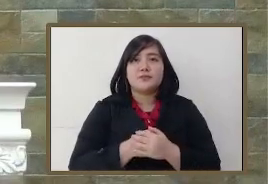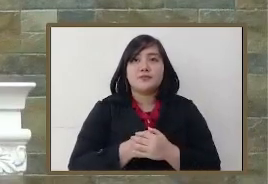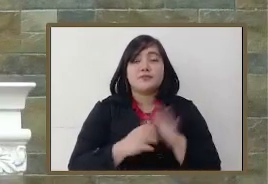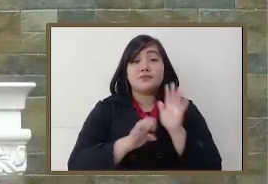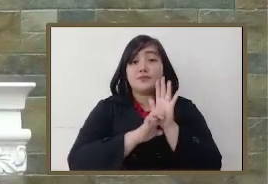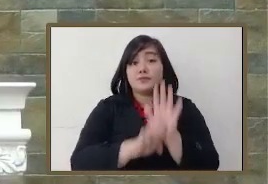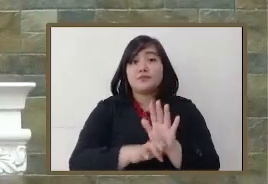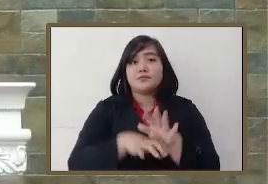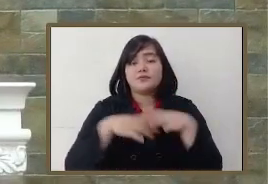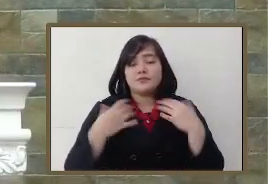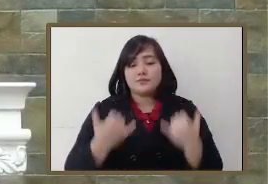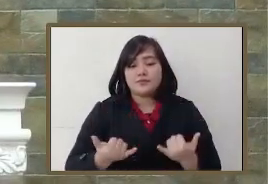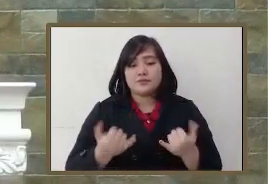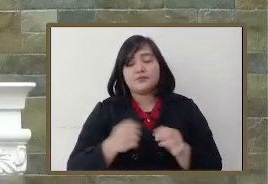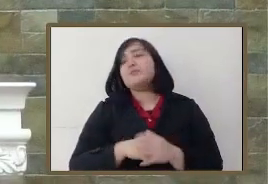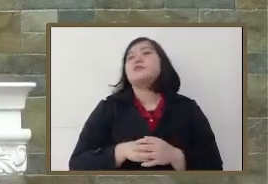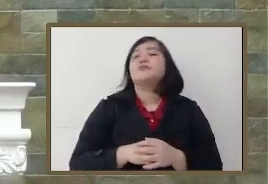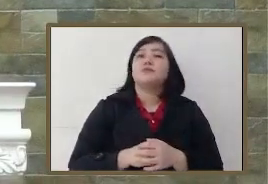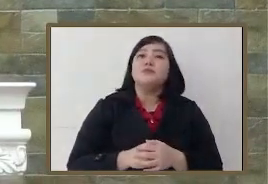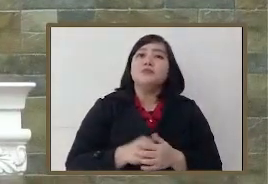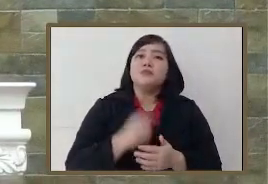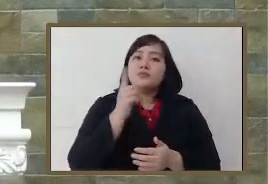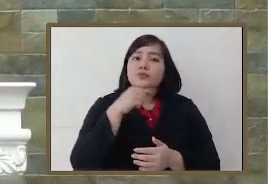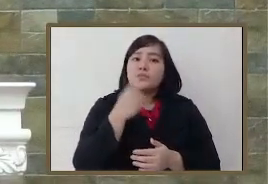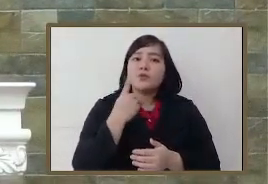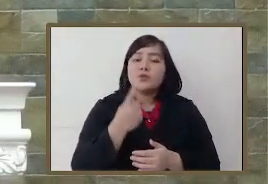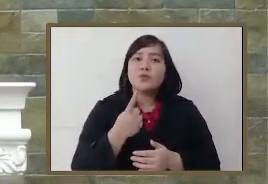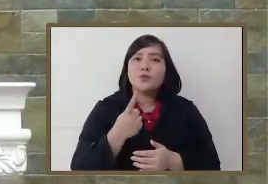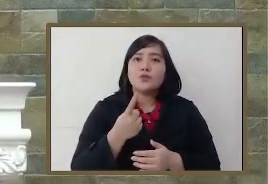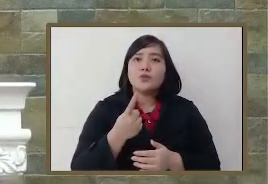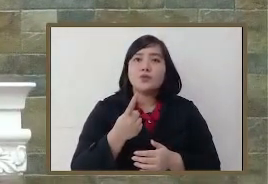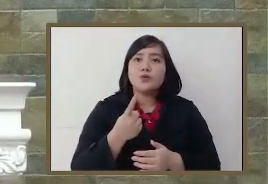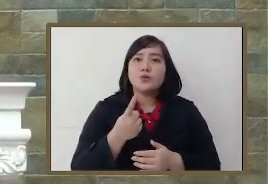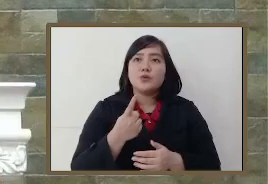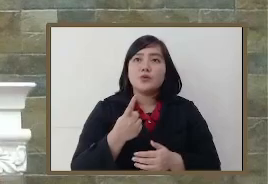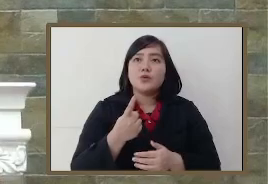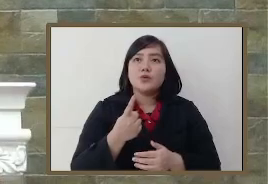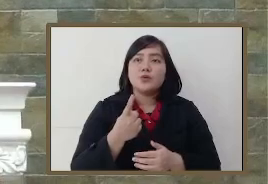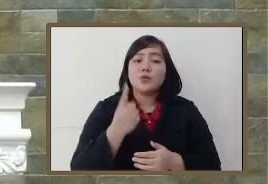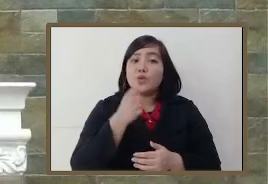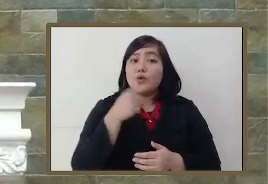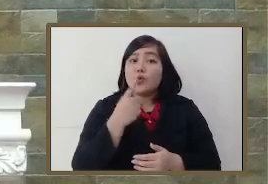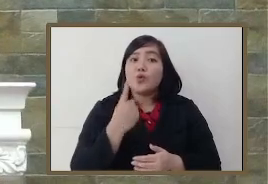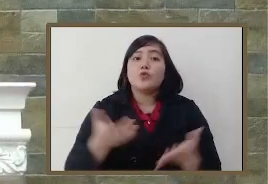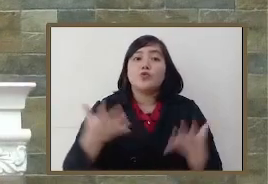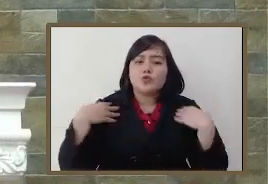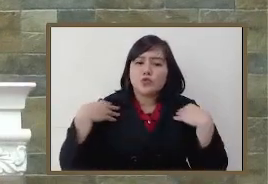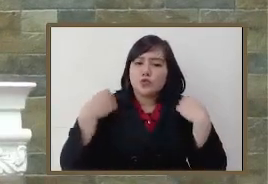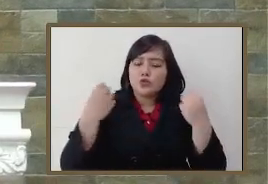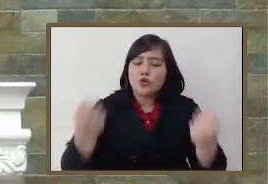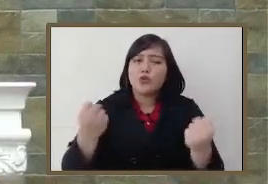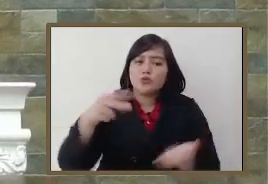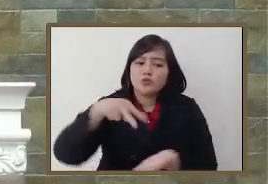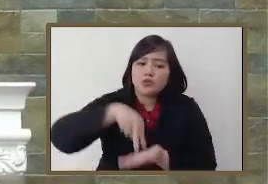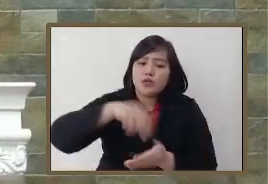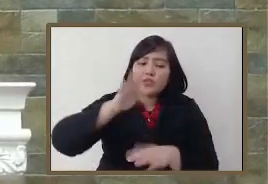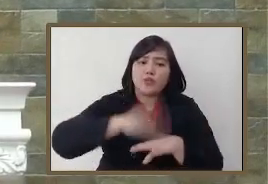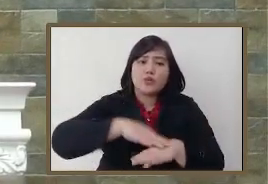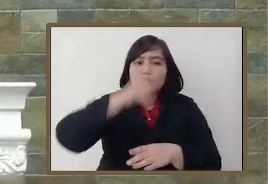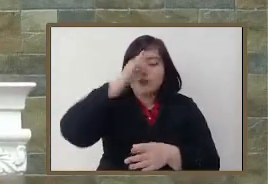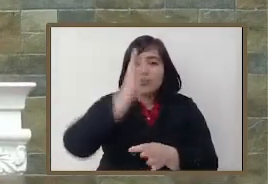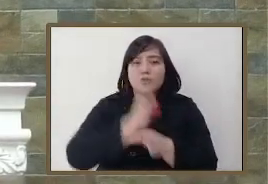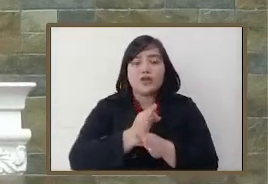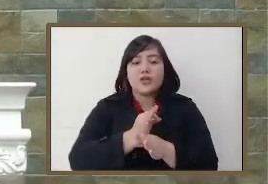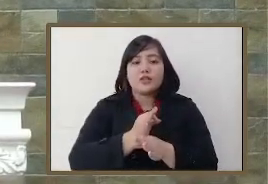ang pananampalataya rito, sino ang naninindigan dito, yung may ginagawa na kayo para sa Panginoon. Akala nyo okay lang na wala